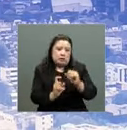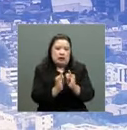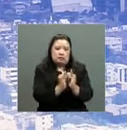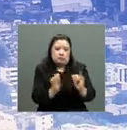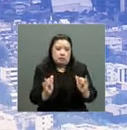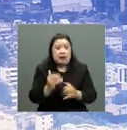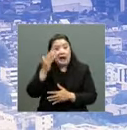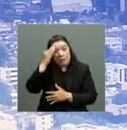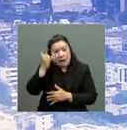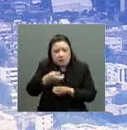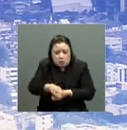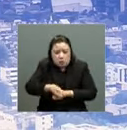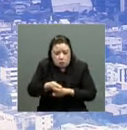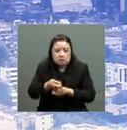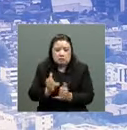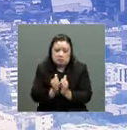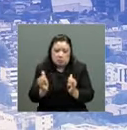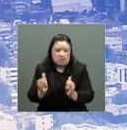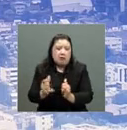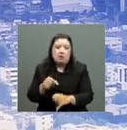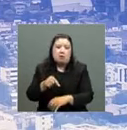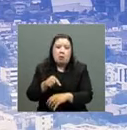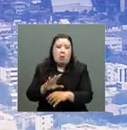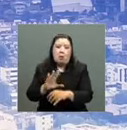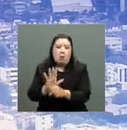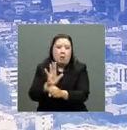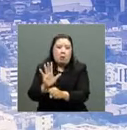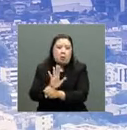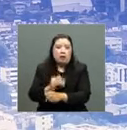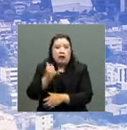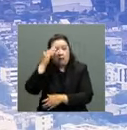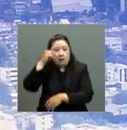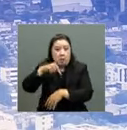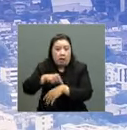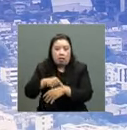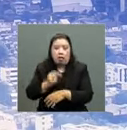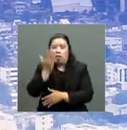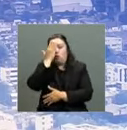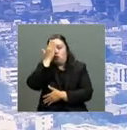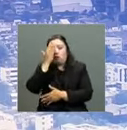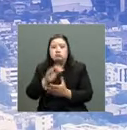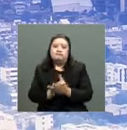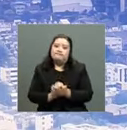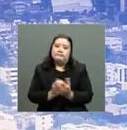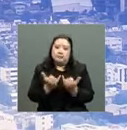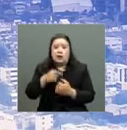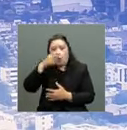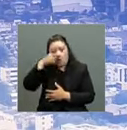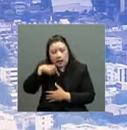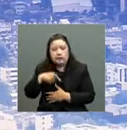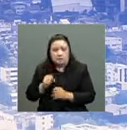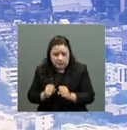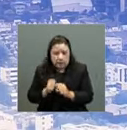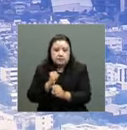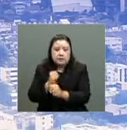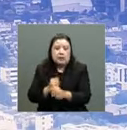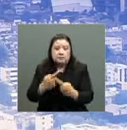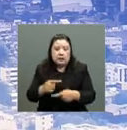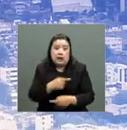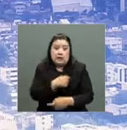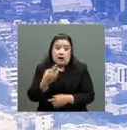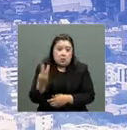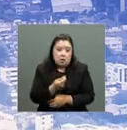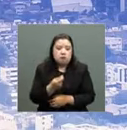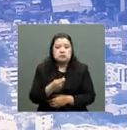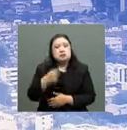ถทันได้นะครับแต่ของเราเนี่ยเราดูแลได้ในระดับหนึ่งนะครับแต่อาจจะทันใจท่านไหมก็อาจจะยังไม่ได้ถึงขนาดอย่